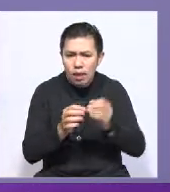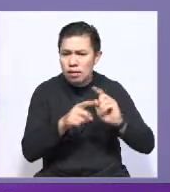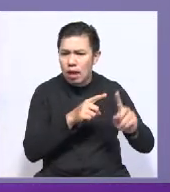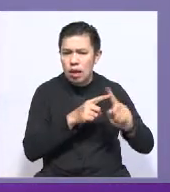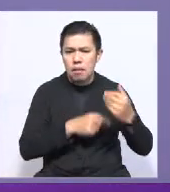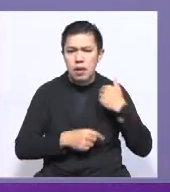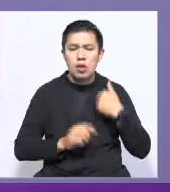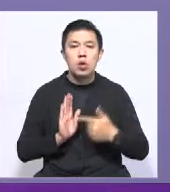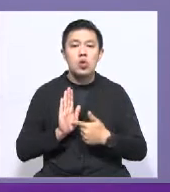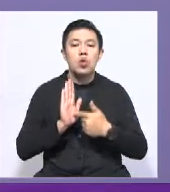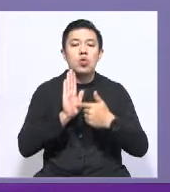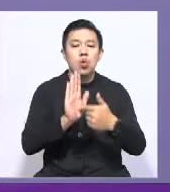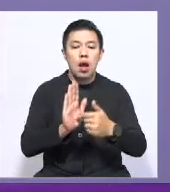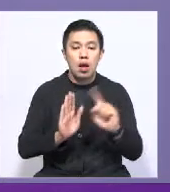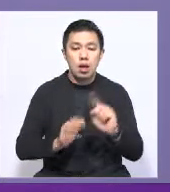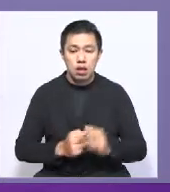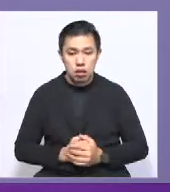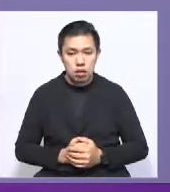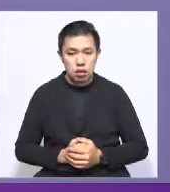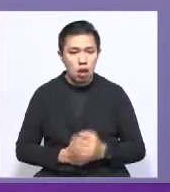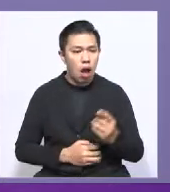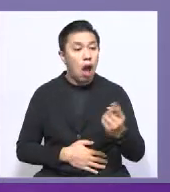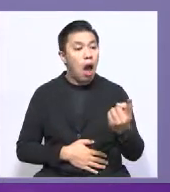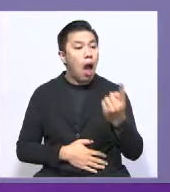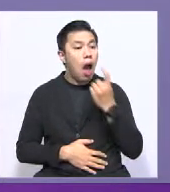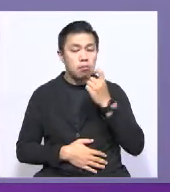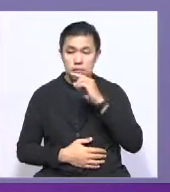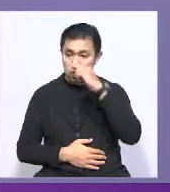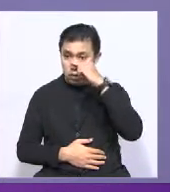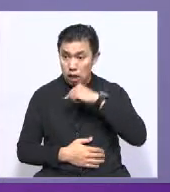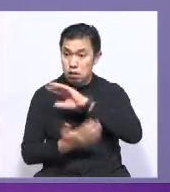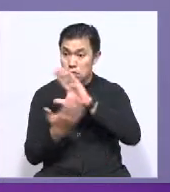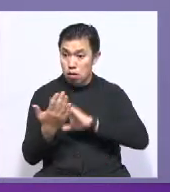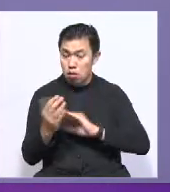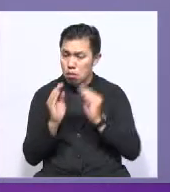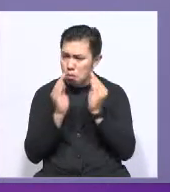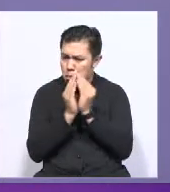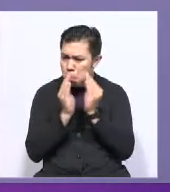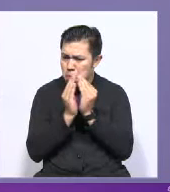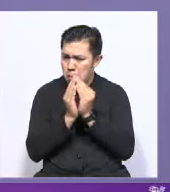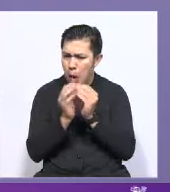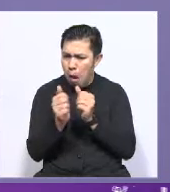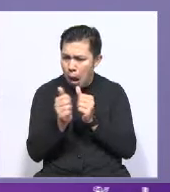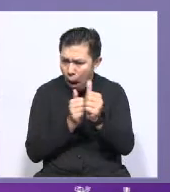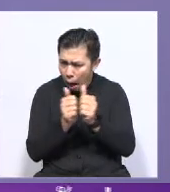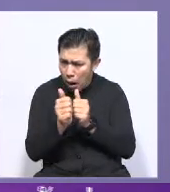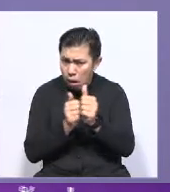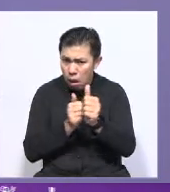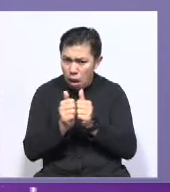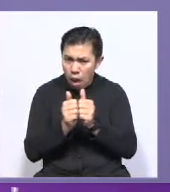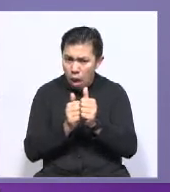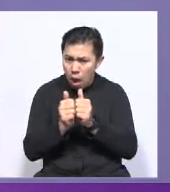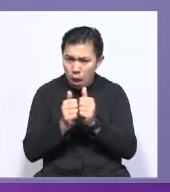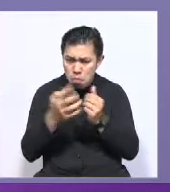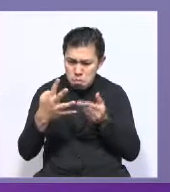นยกตัวอย่างเช่นเขาถามว่าประเทศไทยได้รับการจัดอันดับขีดความสามารถในการแข่งขัน